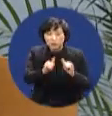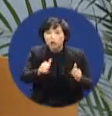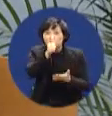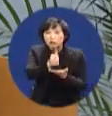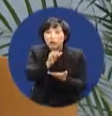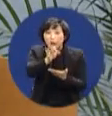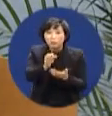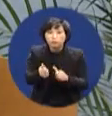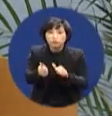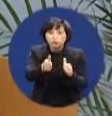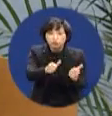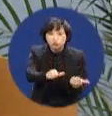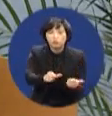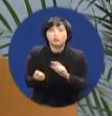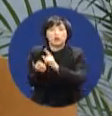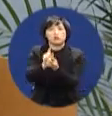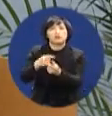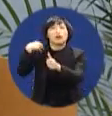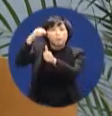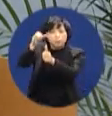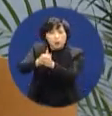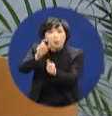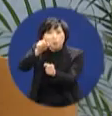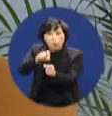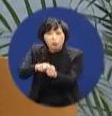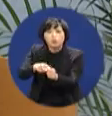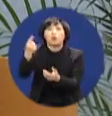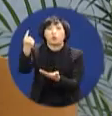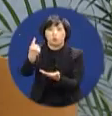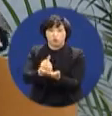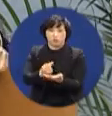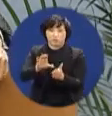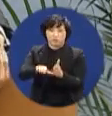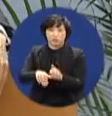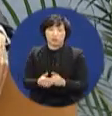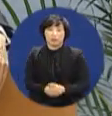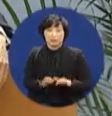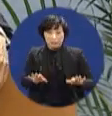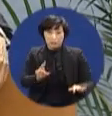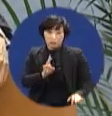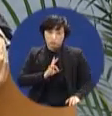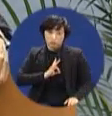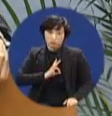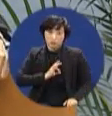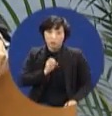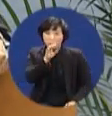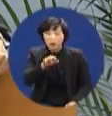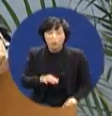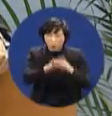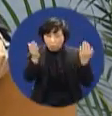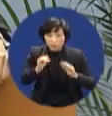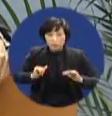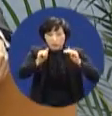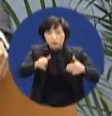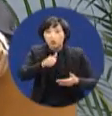죄값으로 죽어야 하는 죽음을 대신 담당하러 오셨을 때 선지자는 온 세상 죄를 지고 가는 어린 양을